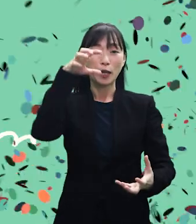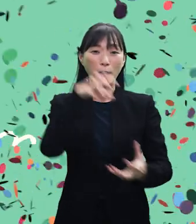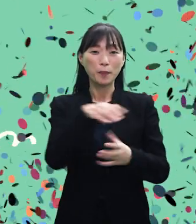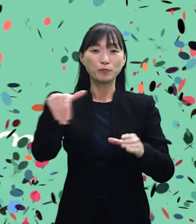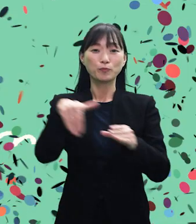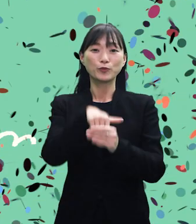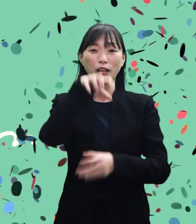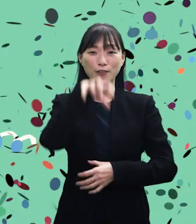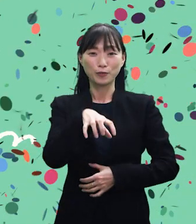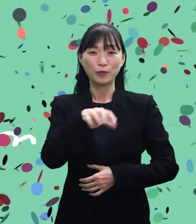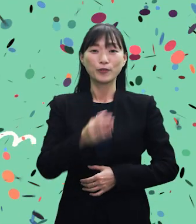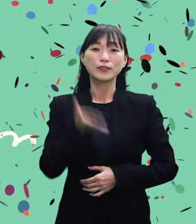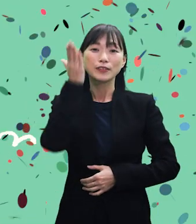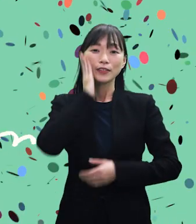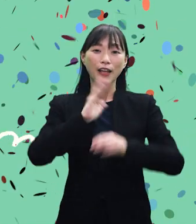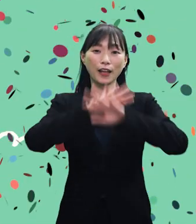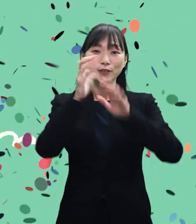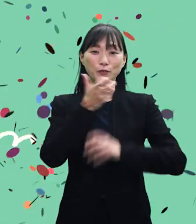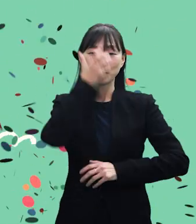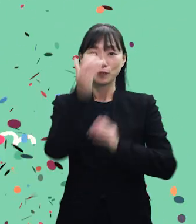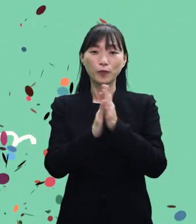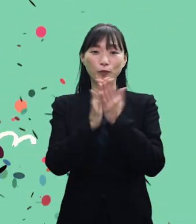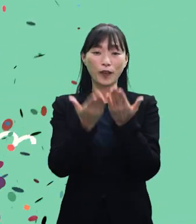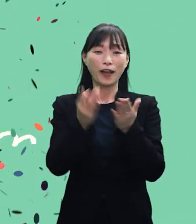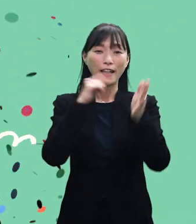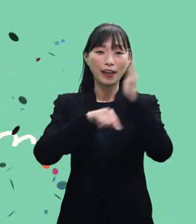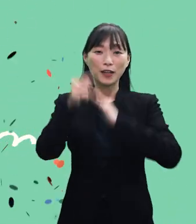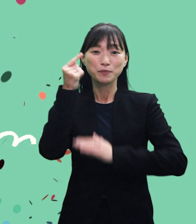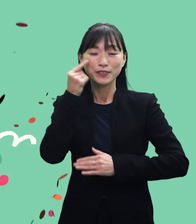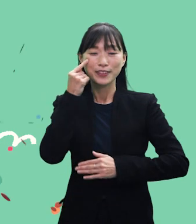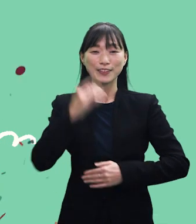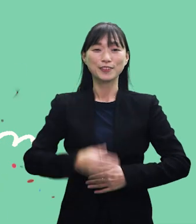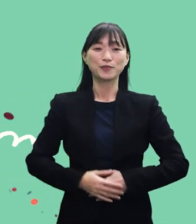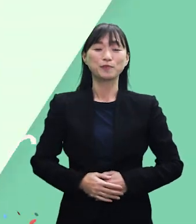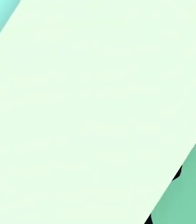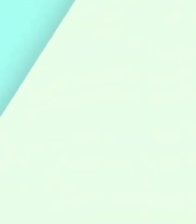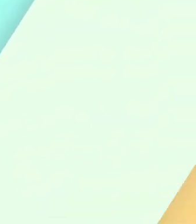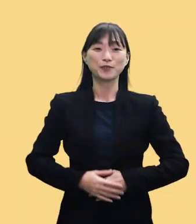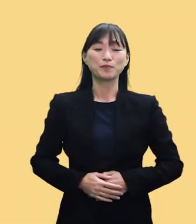동네 복합문화공간 개포 하늘꿈 도서관으로 달려가 보세요.